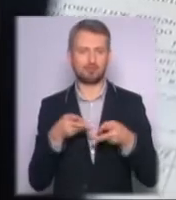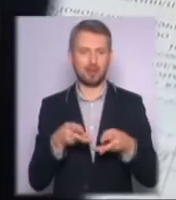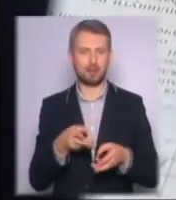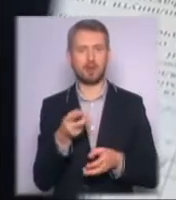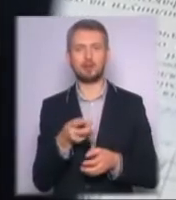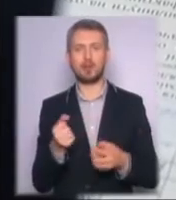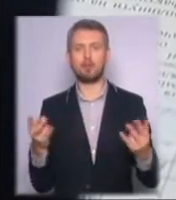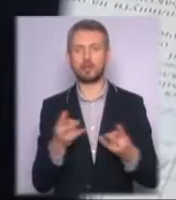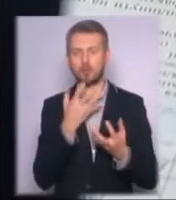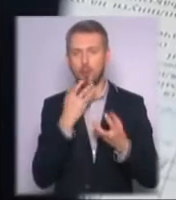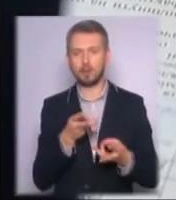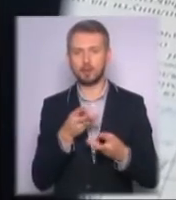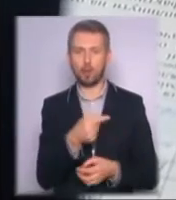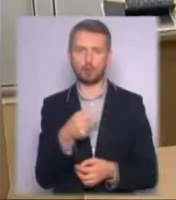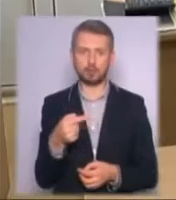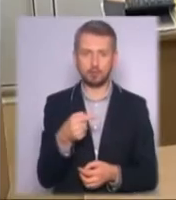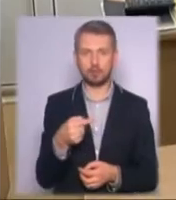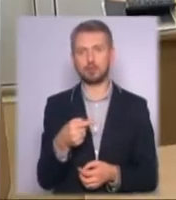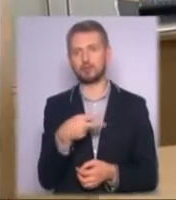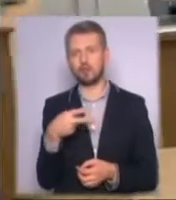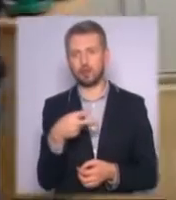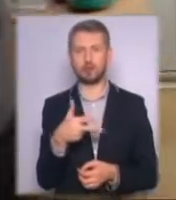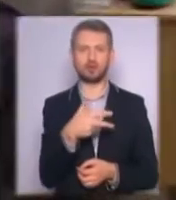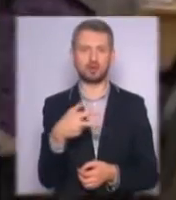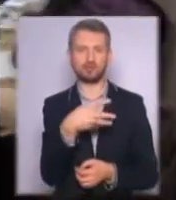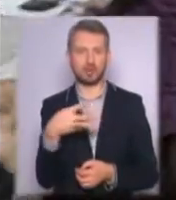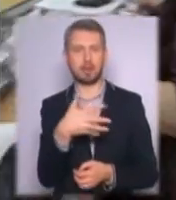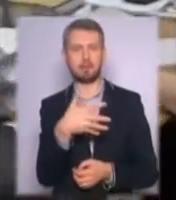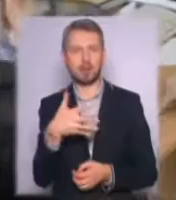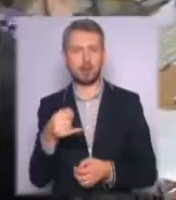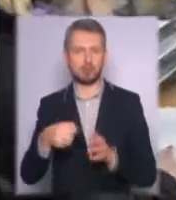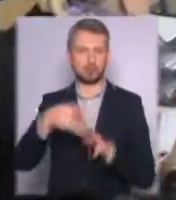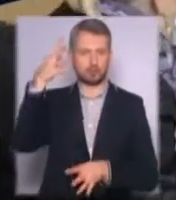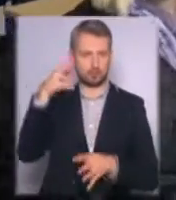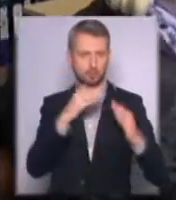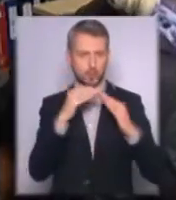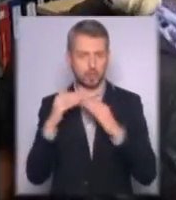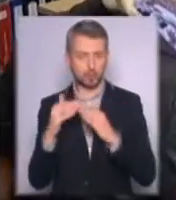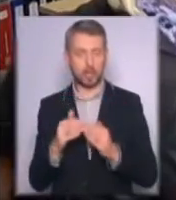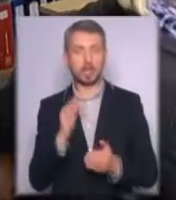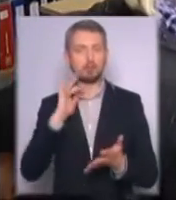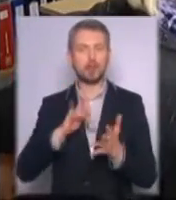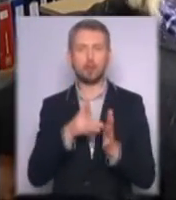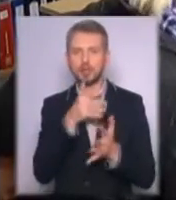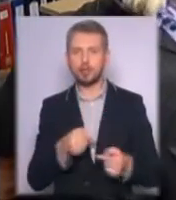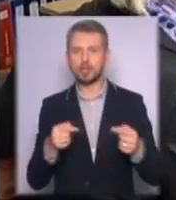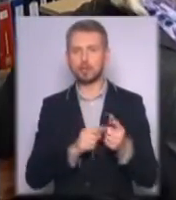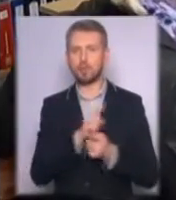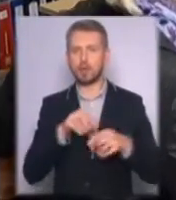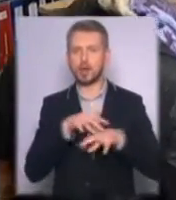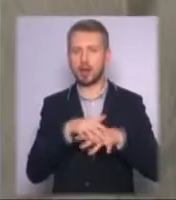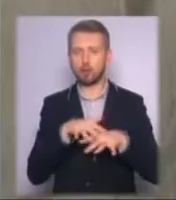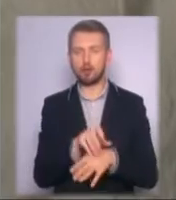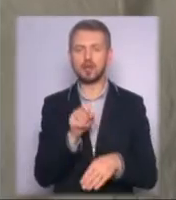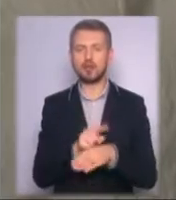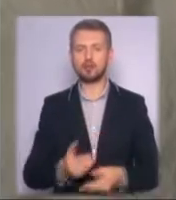потреби обігріву 1-2-поверхових, 3-4-поверхових будівель та будівель на 5 і більше поверхів. З метою своєчасного перерахунку призначених